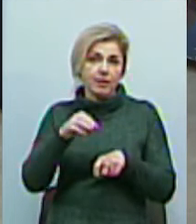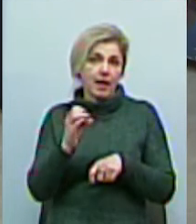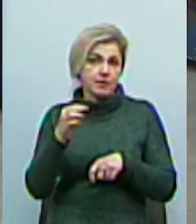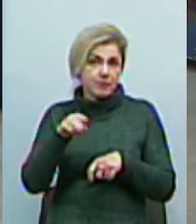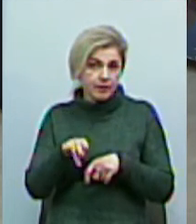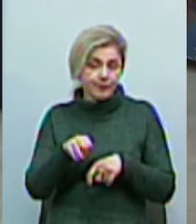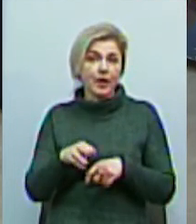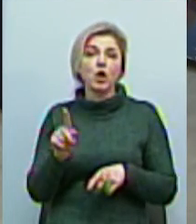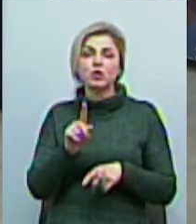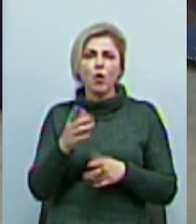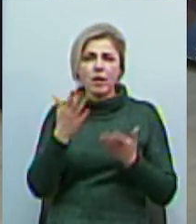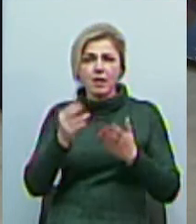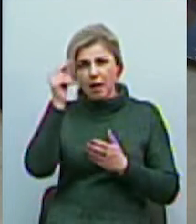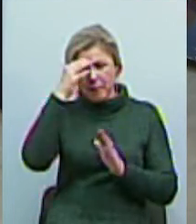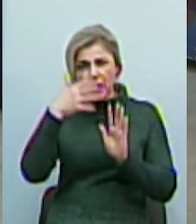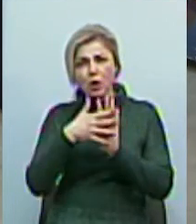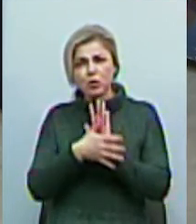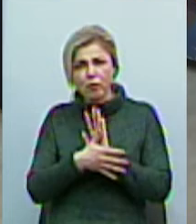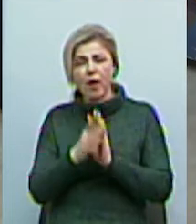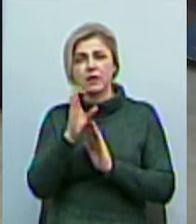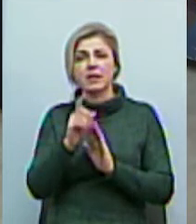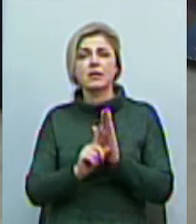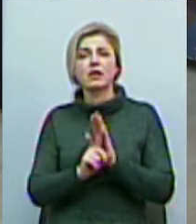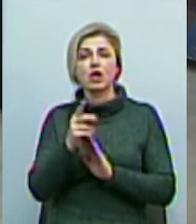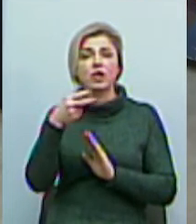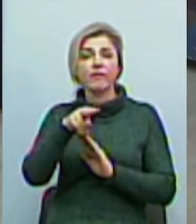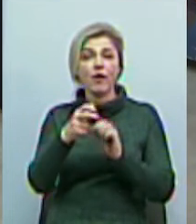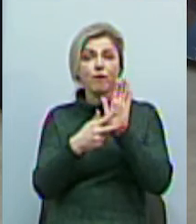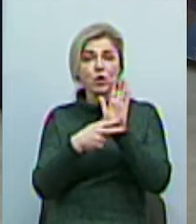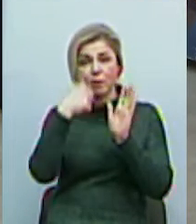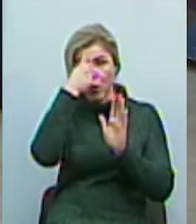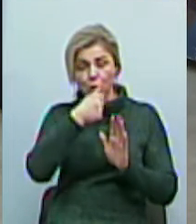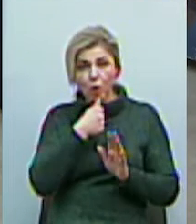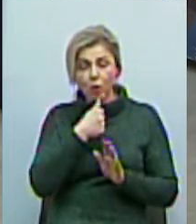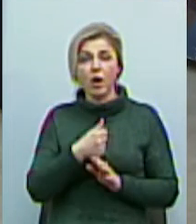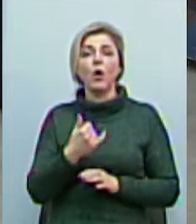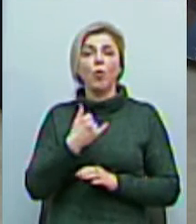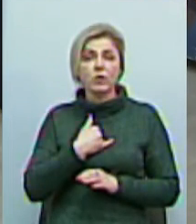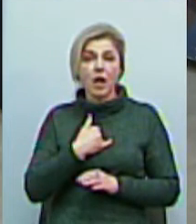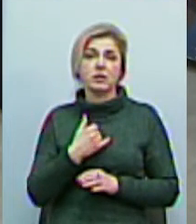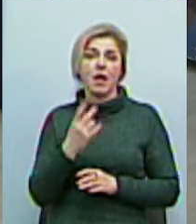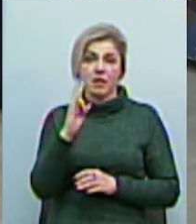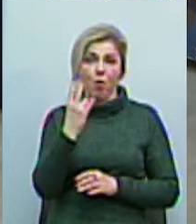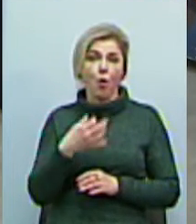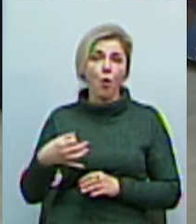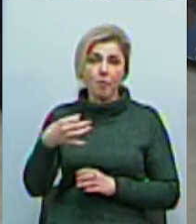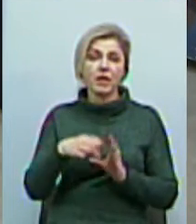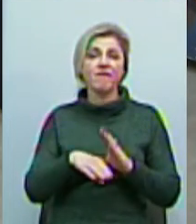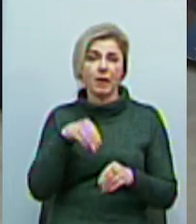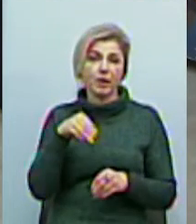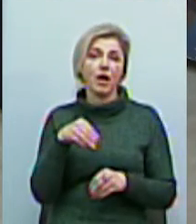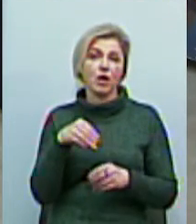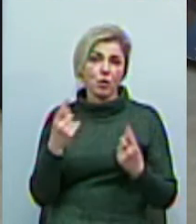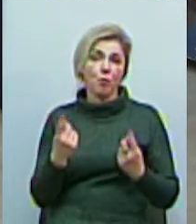якщо проаналізувати з початку 2008 року, то в нас в Миколаївській області вибирають